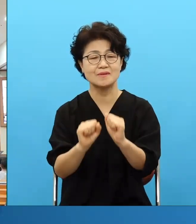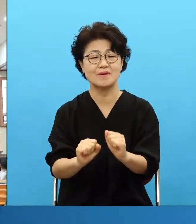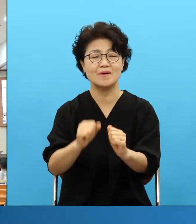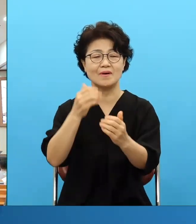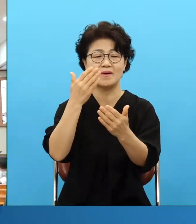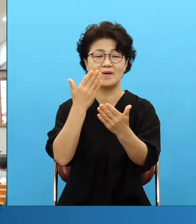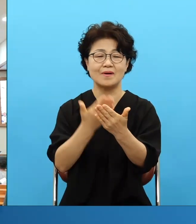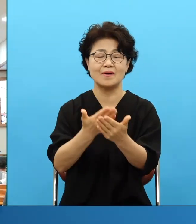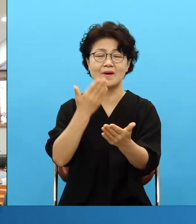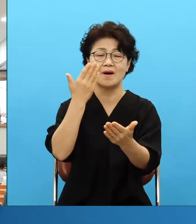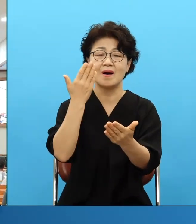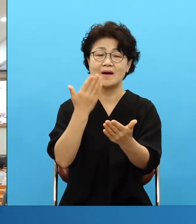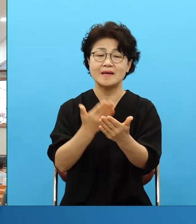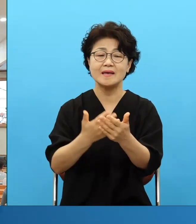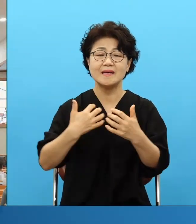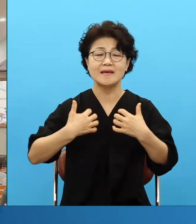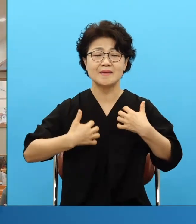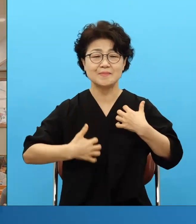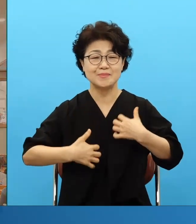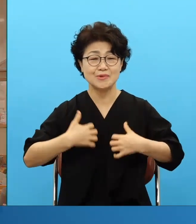계시옵소서.